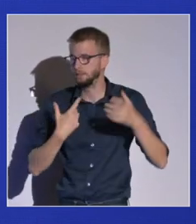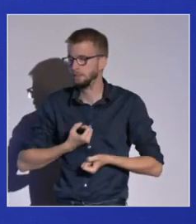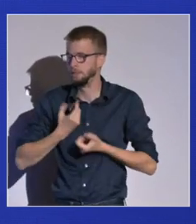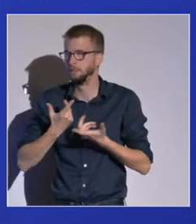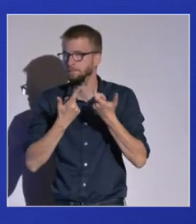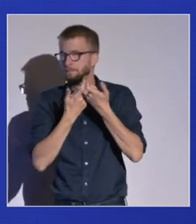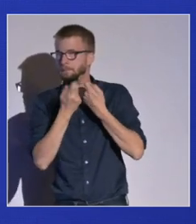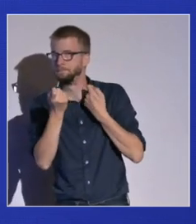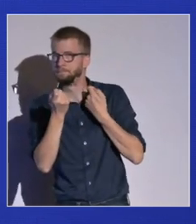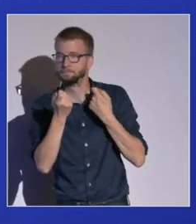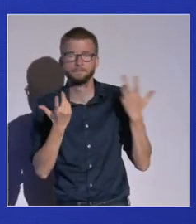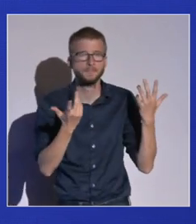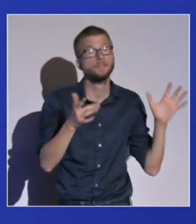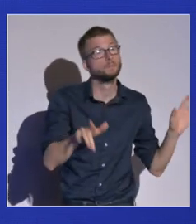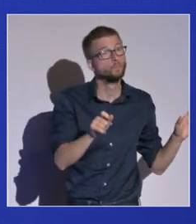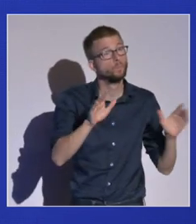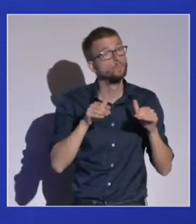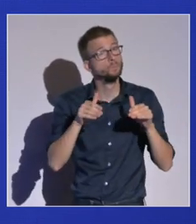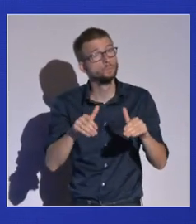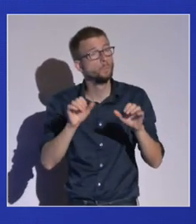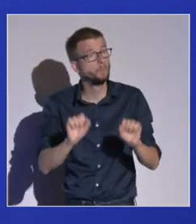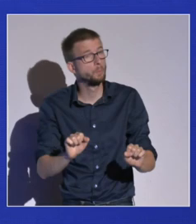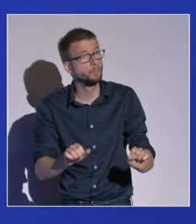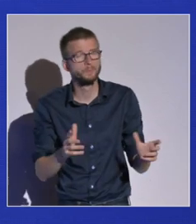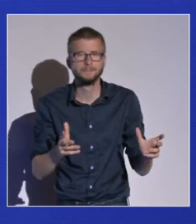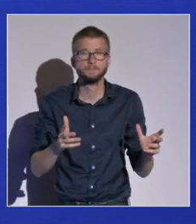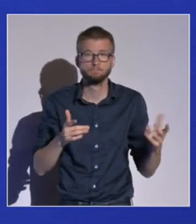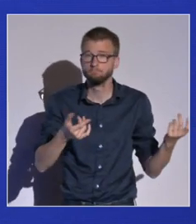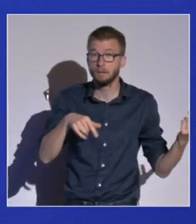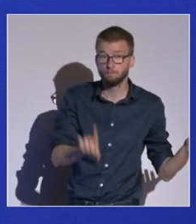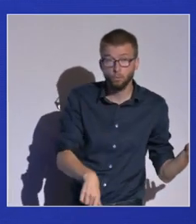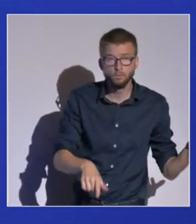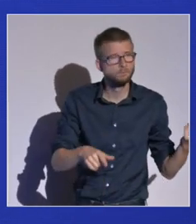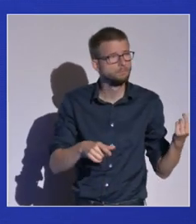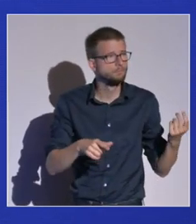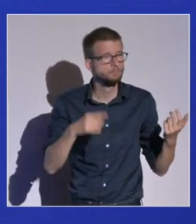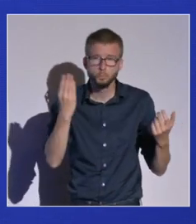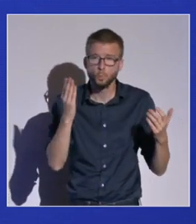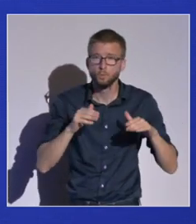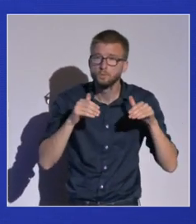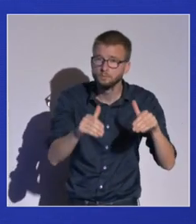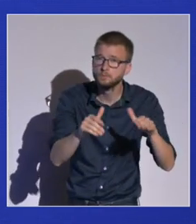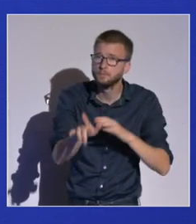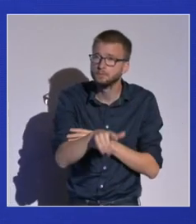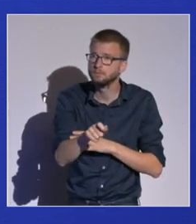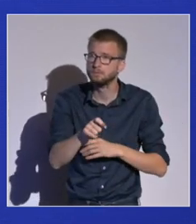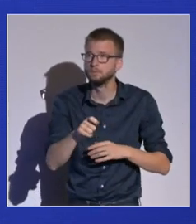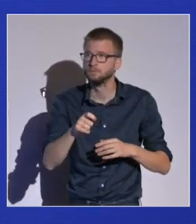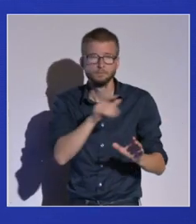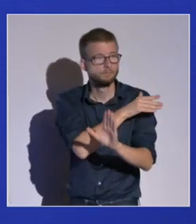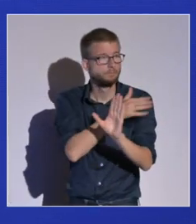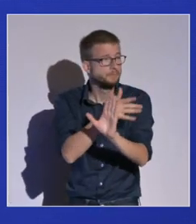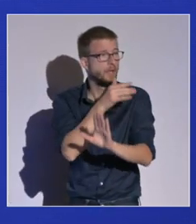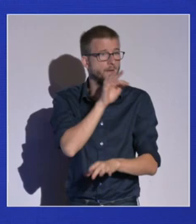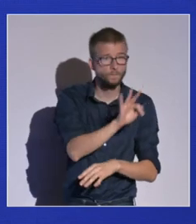Bien sûr, on peut continuer, il faut continuer. Il est nécessaire de continuer tous les efforts que la France